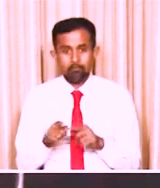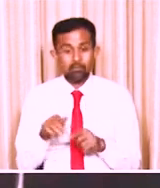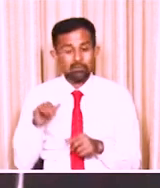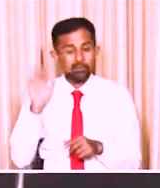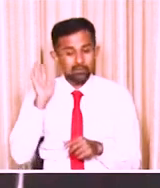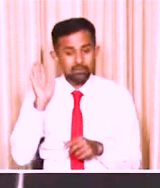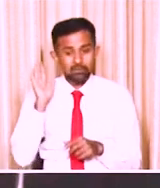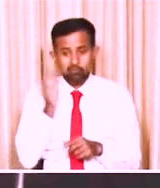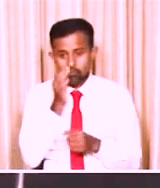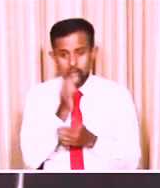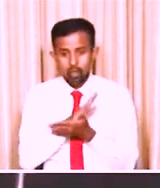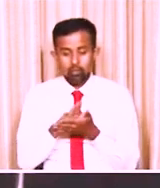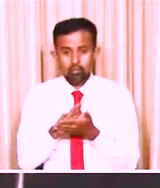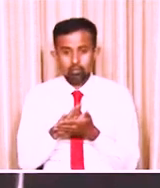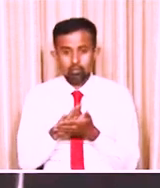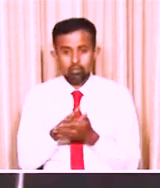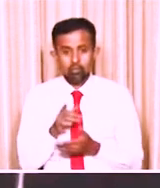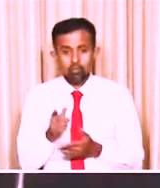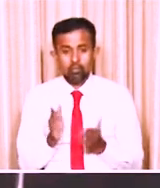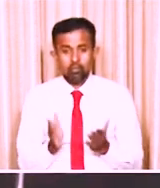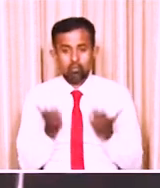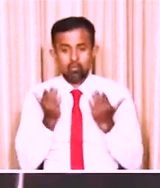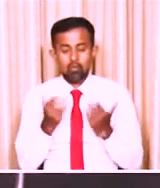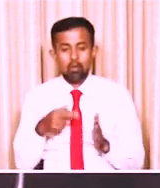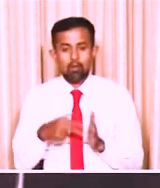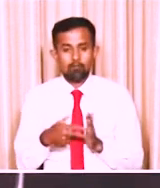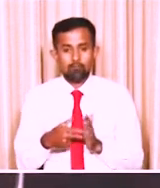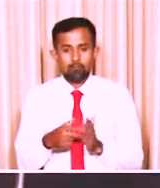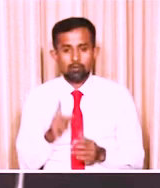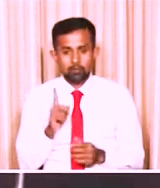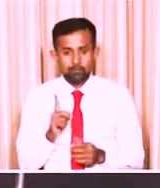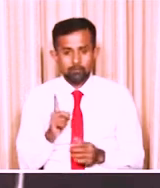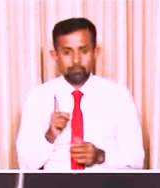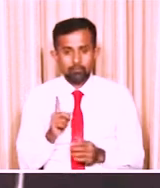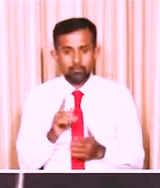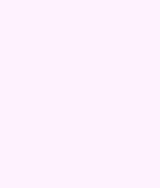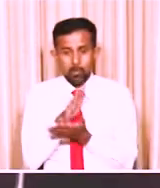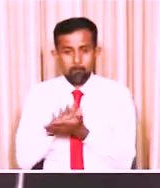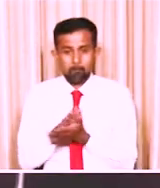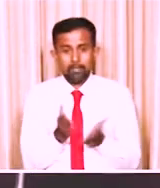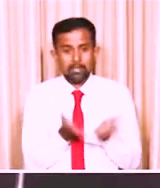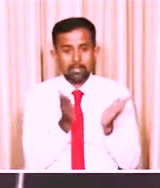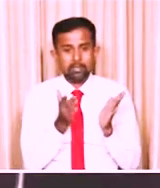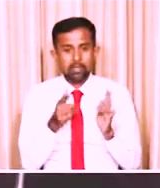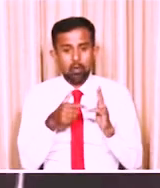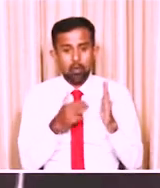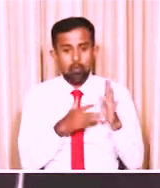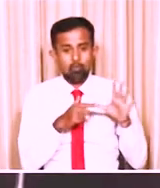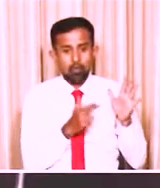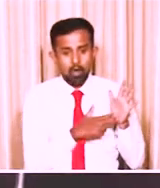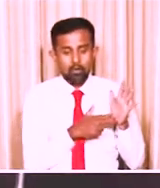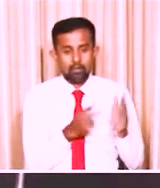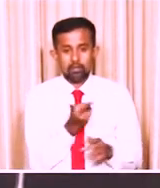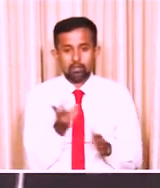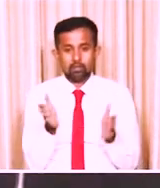அம்பாந்தோட்டையிலே அதற்கான அடிக்கலை நாட்டினார். மலிக் சமர விக்ரம அவர்கள் அமைச்சராக இருந்தார். இந்தியாவும் ஓமானும் சேர்ந்த அந்த ப்ரொஜெக்ட் அண்மையிலே நாங்கள் கேள்விப்படுகிறோம். அந்த